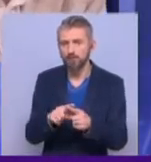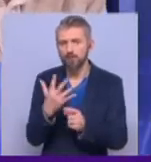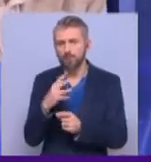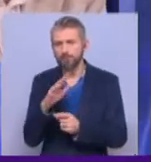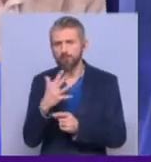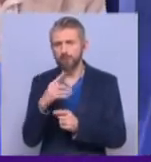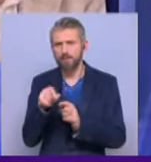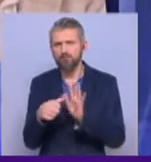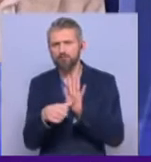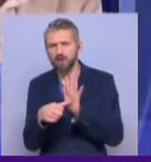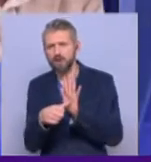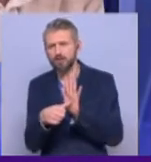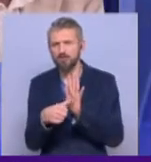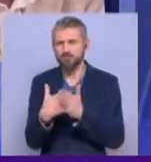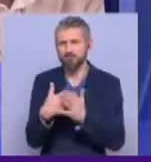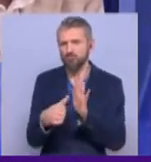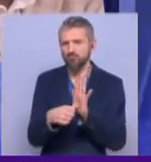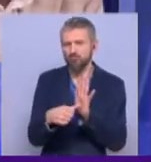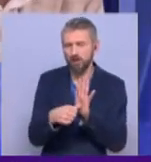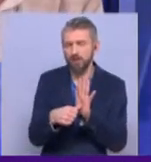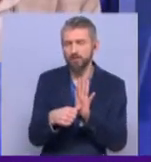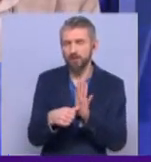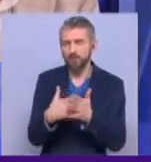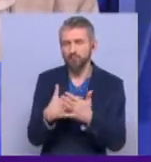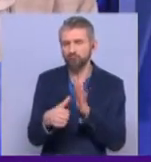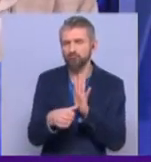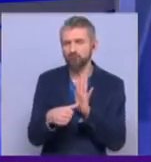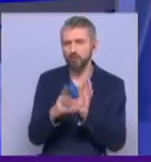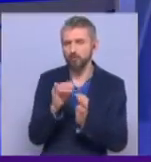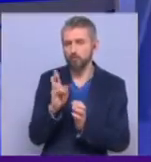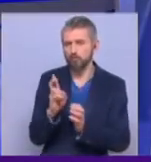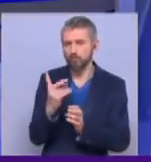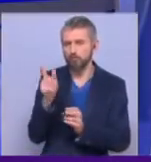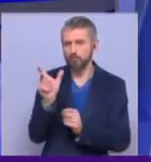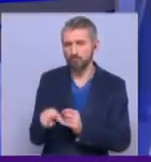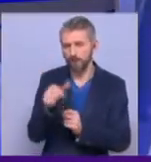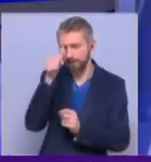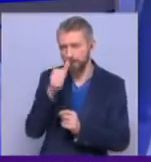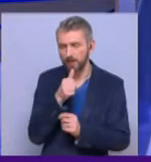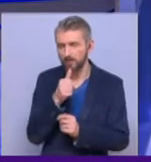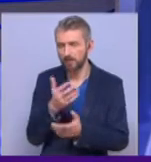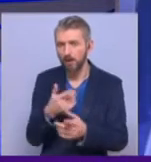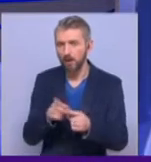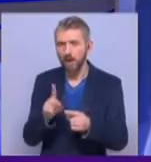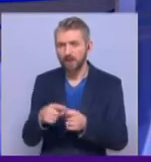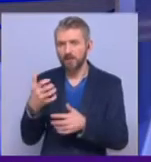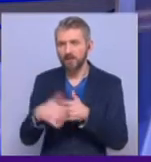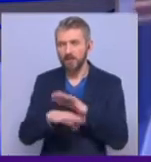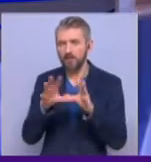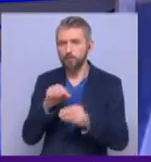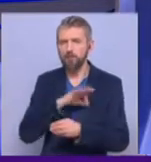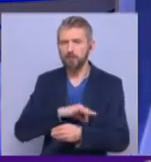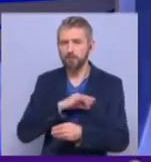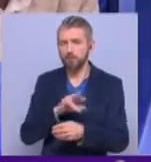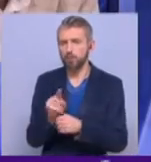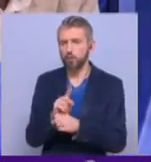5,5, по-моему, 6 десятых, или, ну вот я сейчас боюсь ошибиться в цифрах, но вот в районе 6 кубических метров в месяц на человека, это средний объем потребления